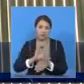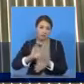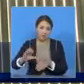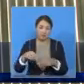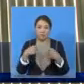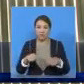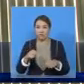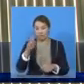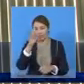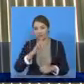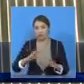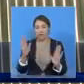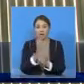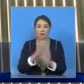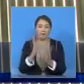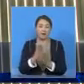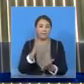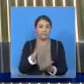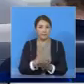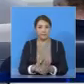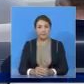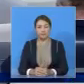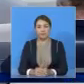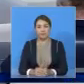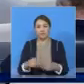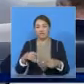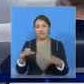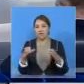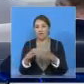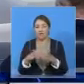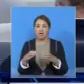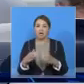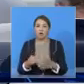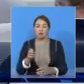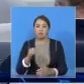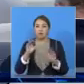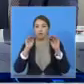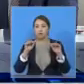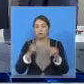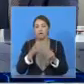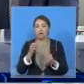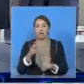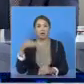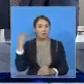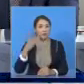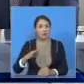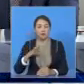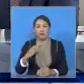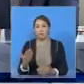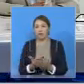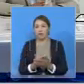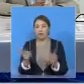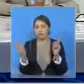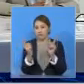кезінде елдің географиялық тұрғыда орналасуы әсер етеді. Одан соң делегация құрама Құдайберген Жұбанов атындағы Ақтөбе өңірлік университетінде